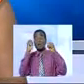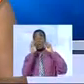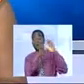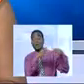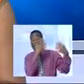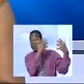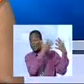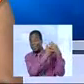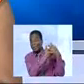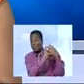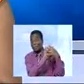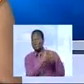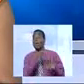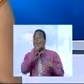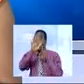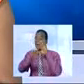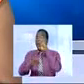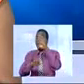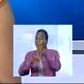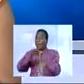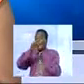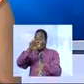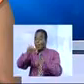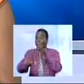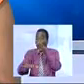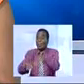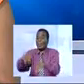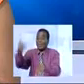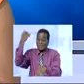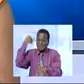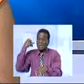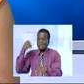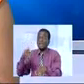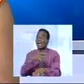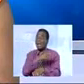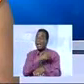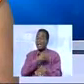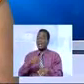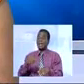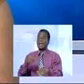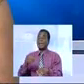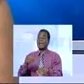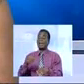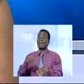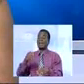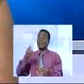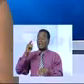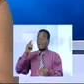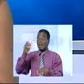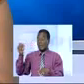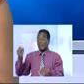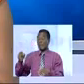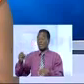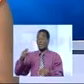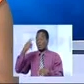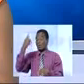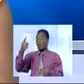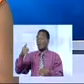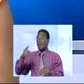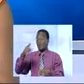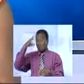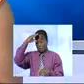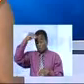Gabriel Zani a rencontré André Raji, fils d'Anne-Marie Raji, l'une des pionnières de